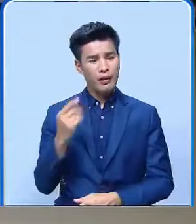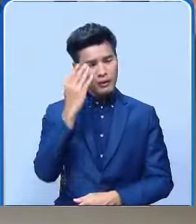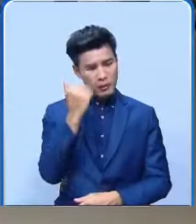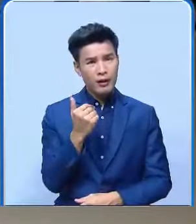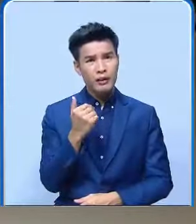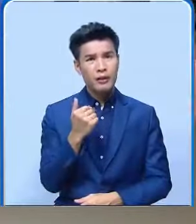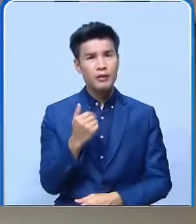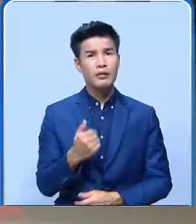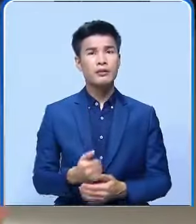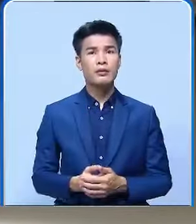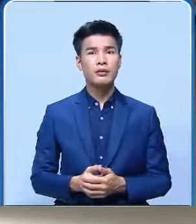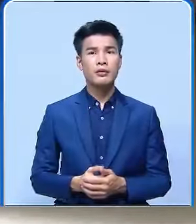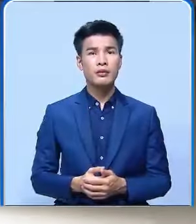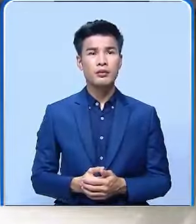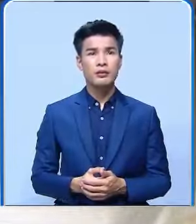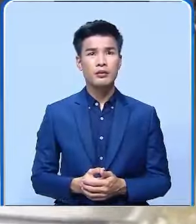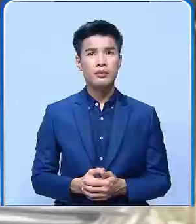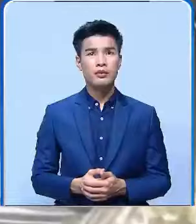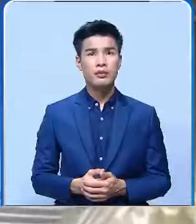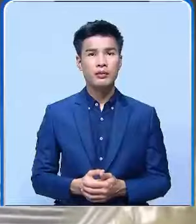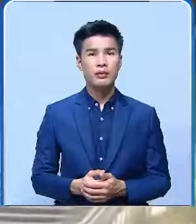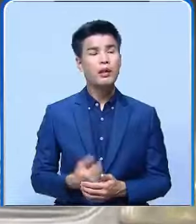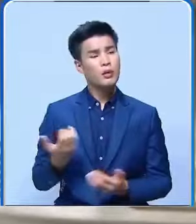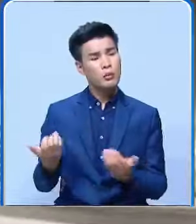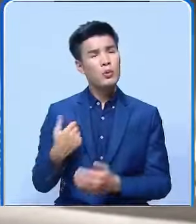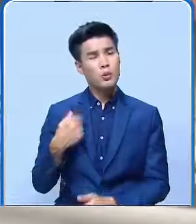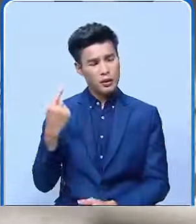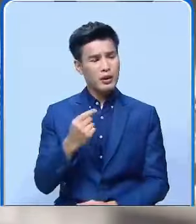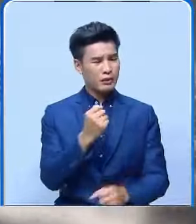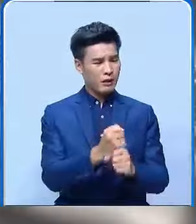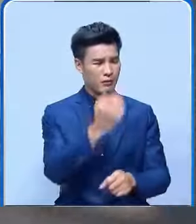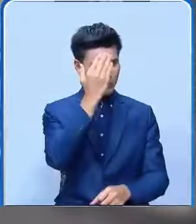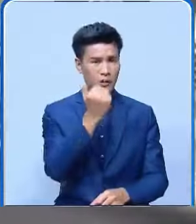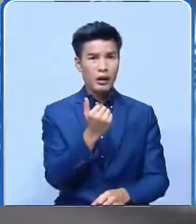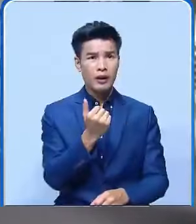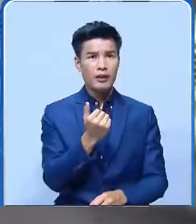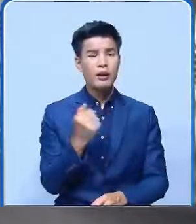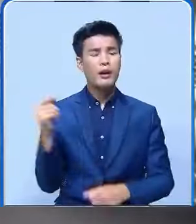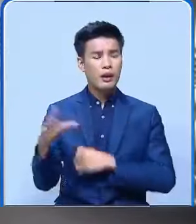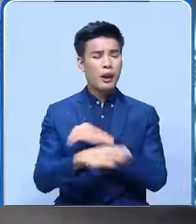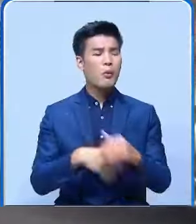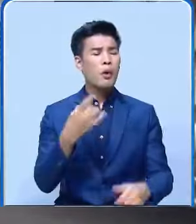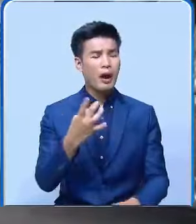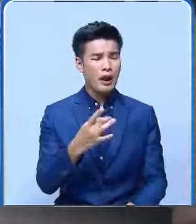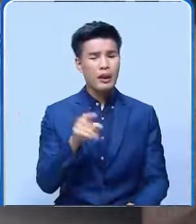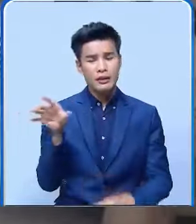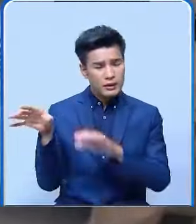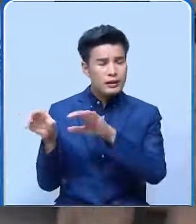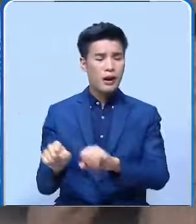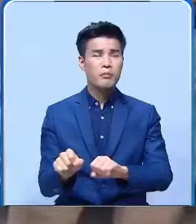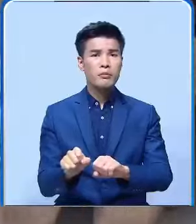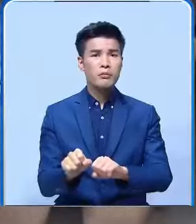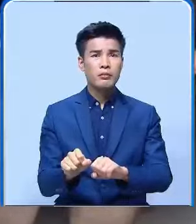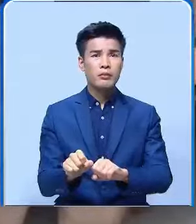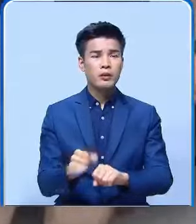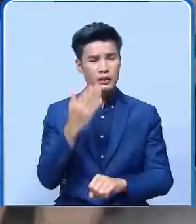าเล่นมาเล่น มาเล่นมาเล่นมาเล่นมาเล่นมาเล่นมาเล่นมาเล่นมาเล่นมาเล่นมาเล่นมาเล่นมาเล่นมาเล่นมาเล่นมาเล่นมาเล่นมาเล่นมาเล่นมาเล่นมันจะรักขโมยแล้วแกก็จับมันไปแล้วมันจะต้องฆ่